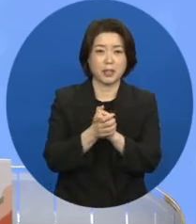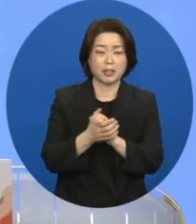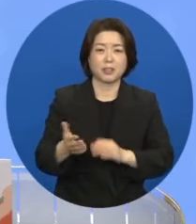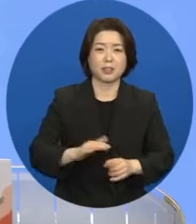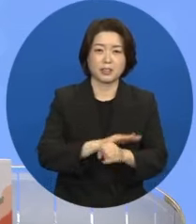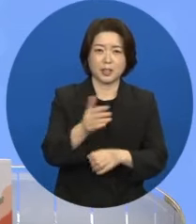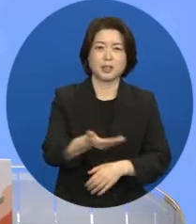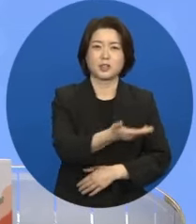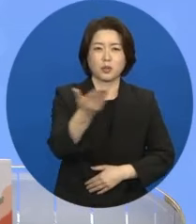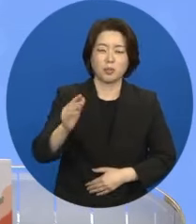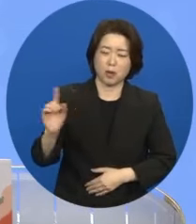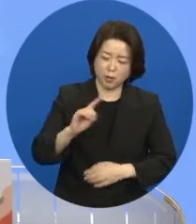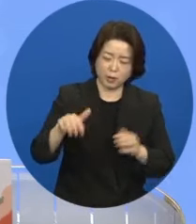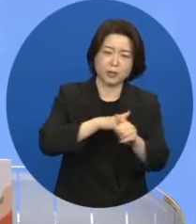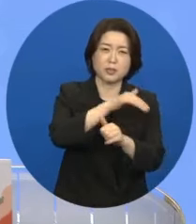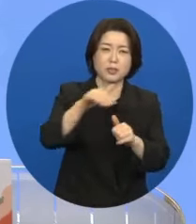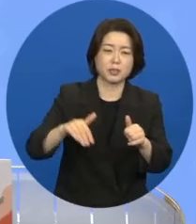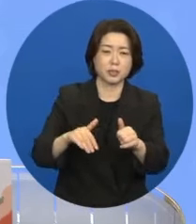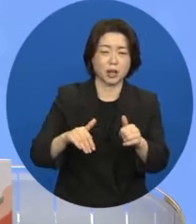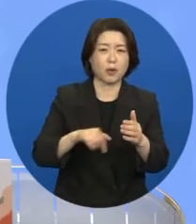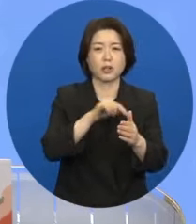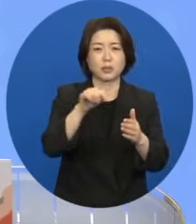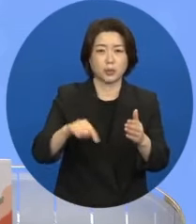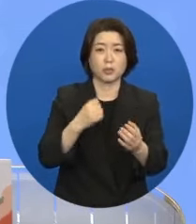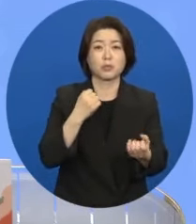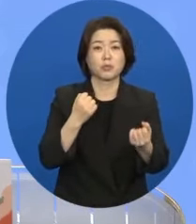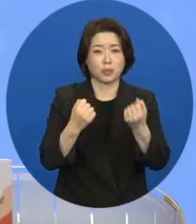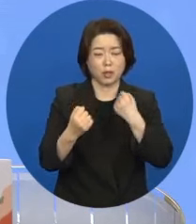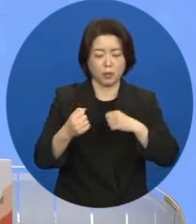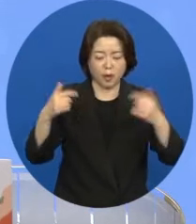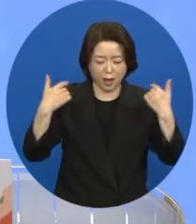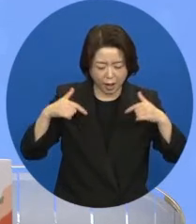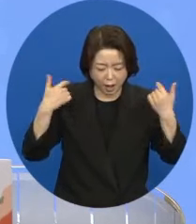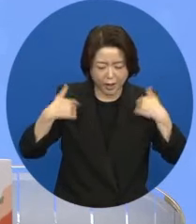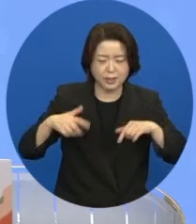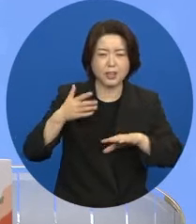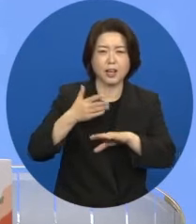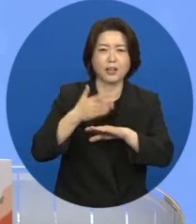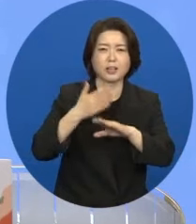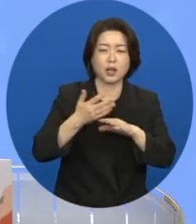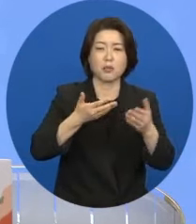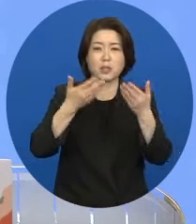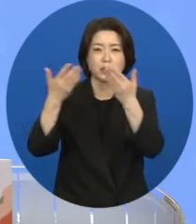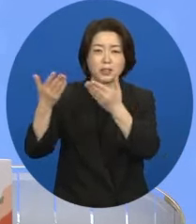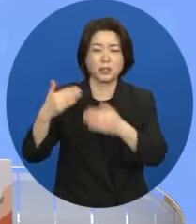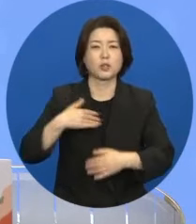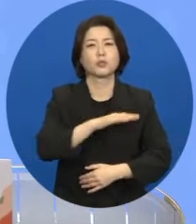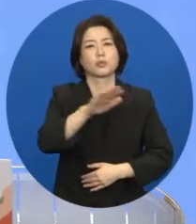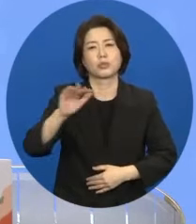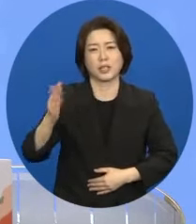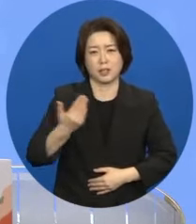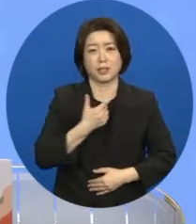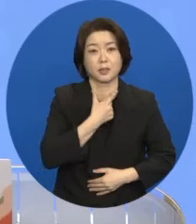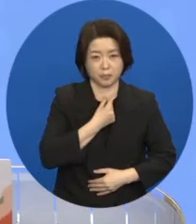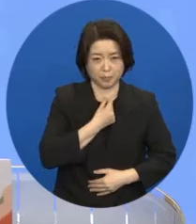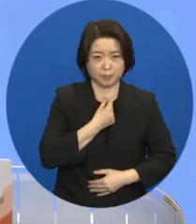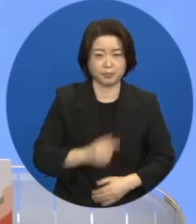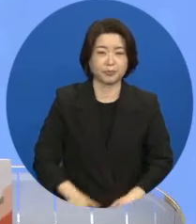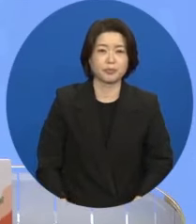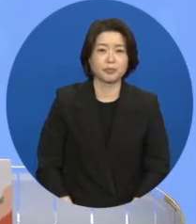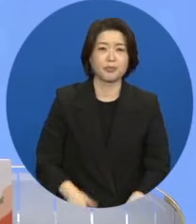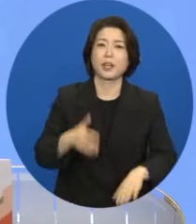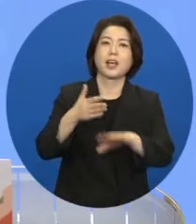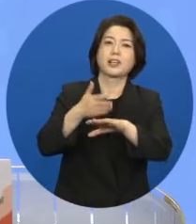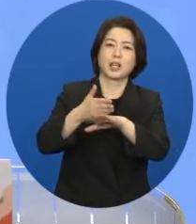여러분 어떤 상황 속에 있을지라도 범사에 감사하는 저와 여러분 되었으면 좋겠습니다 그래요